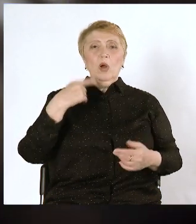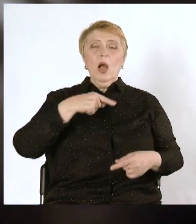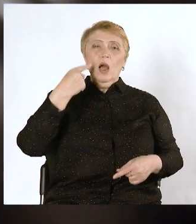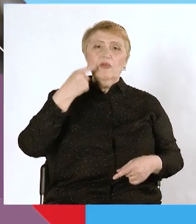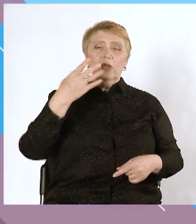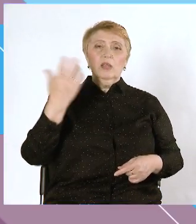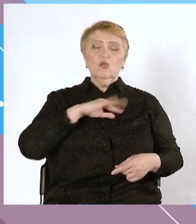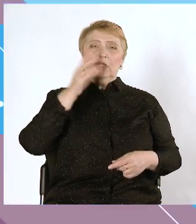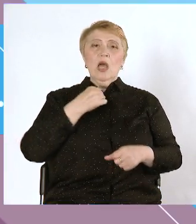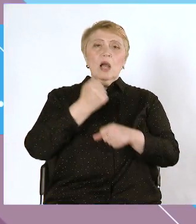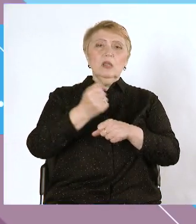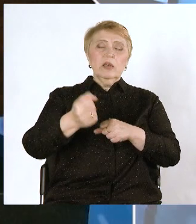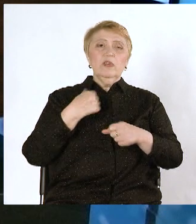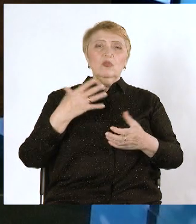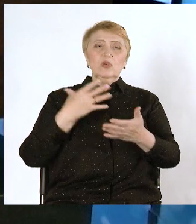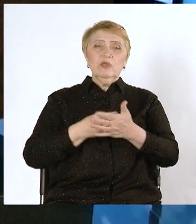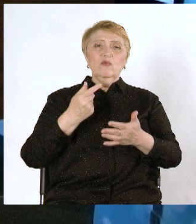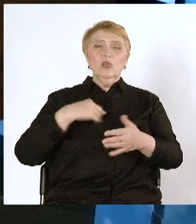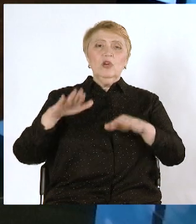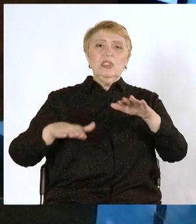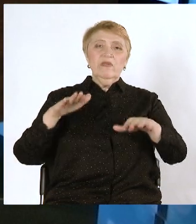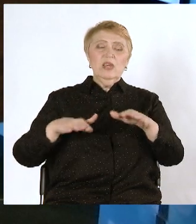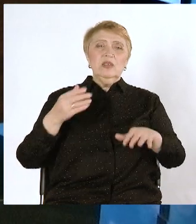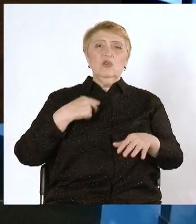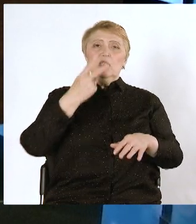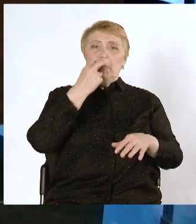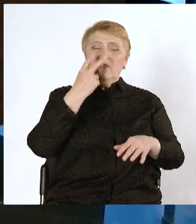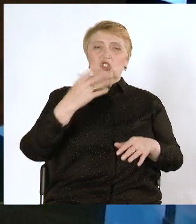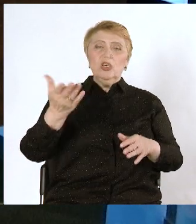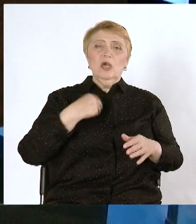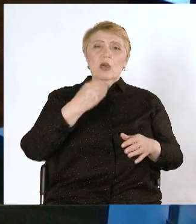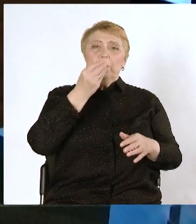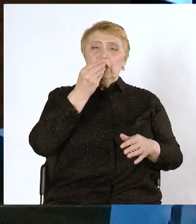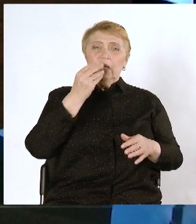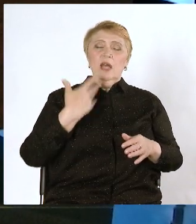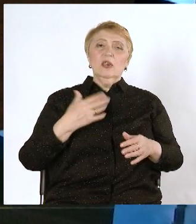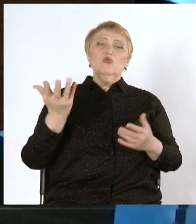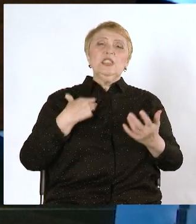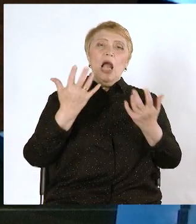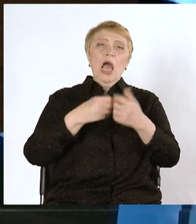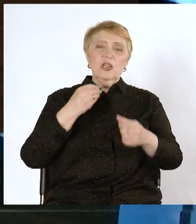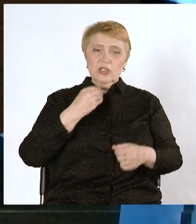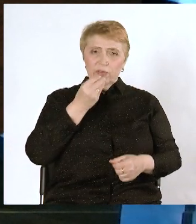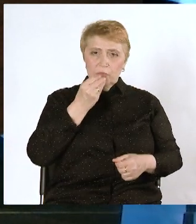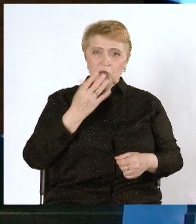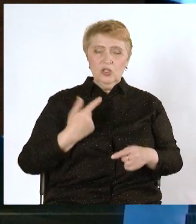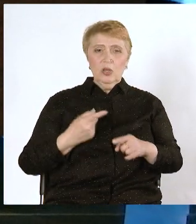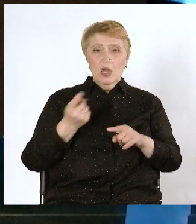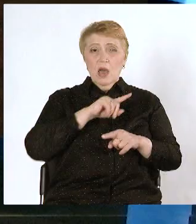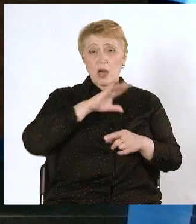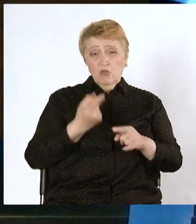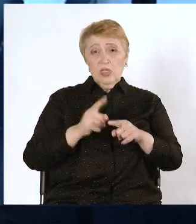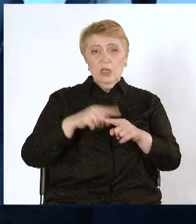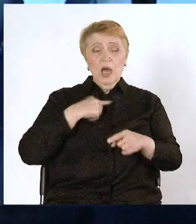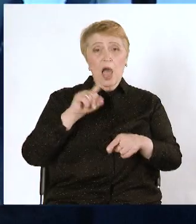контролировать свой вес контролировать но привычки питания до количества пищи качество пищи но это просто обязанность каждого